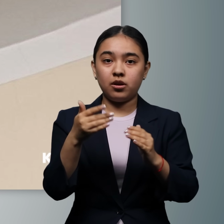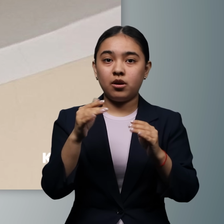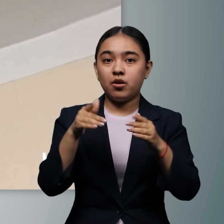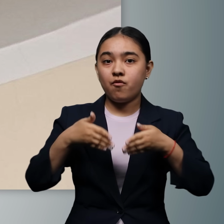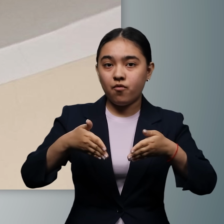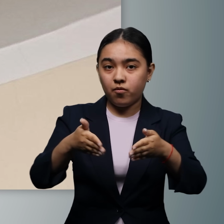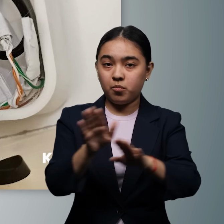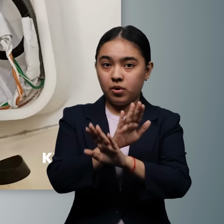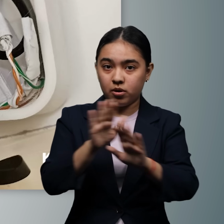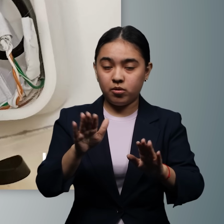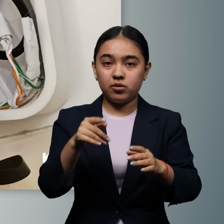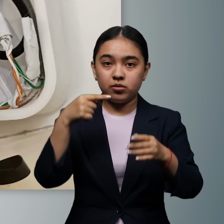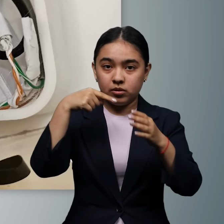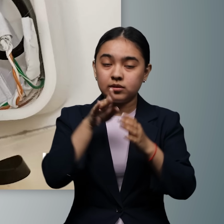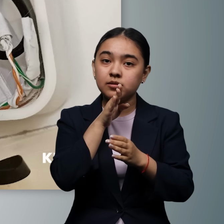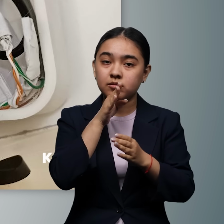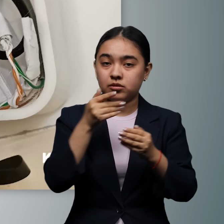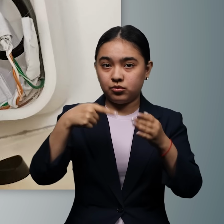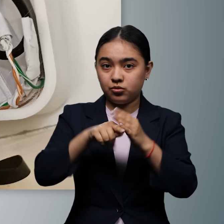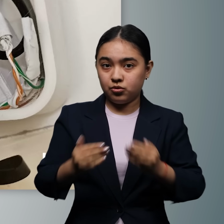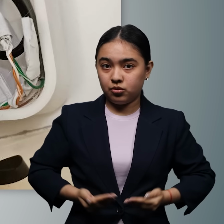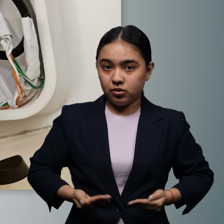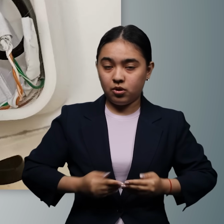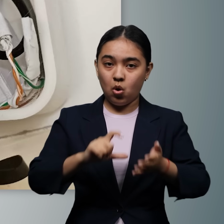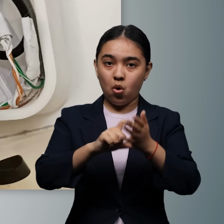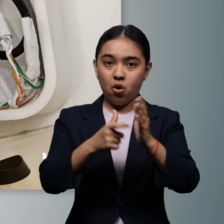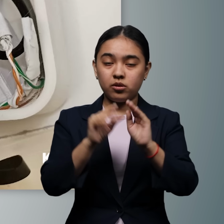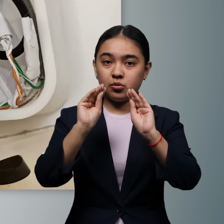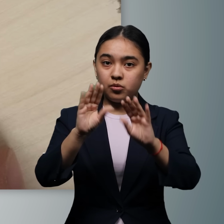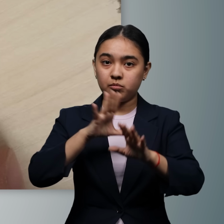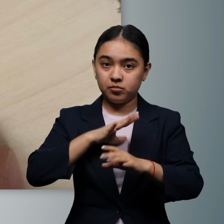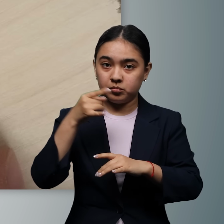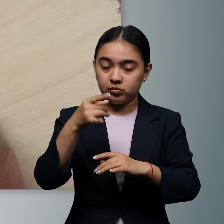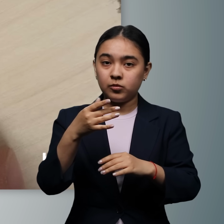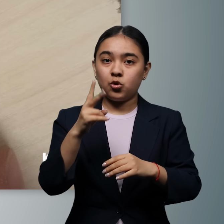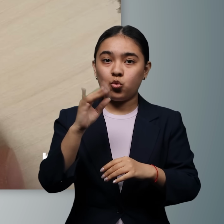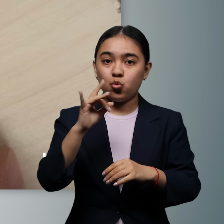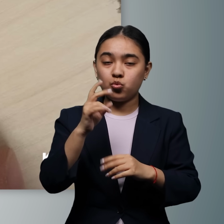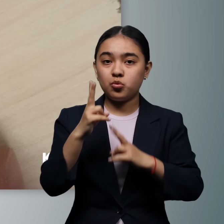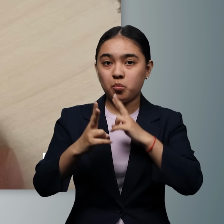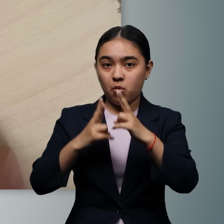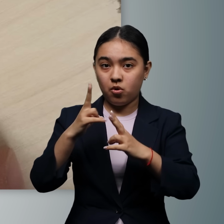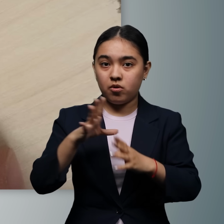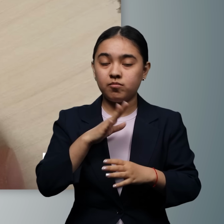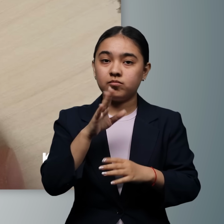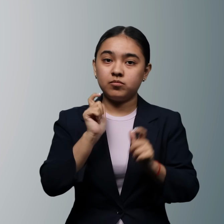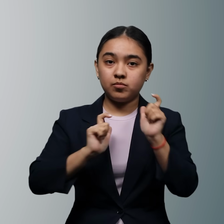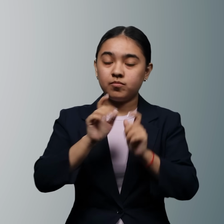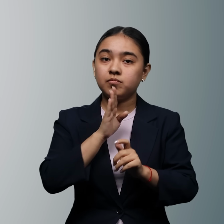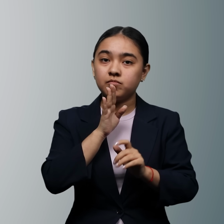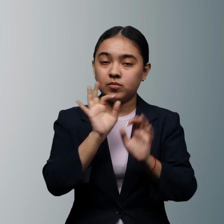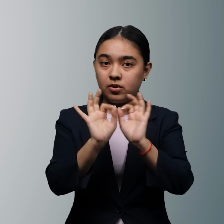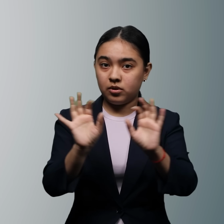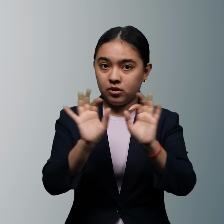foyesiga yoki koridorga emas, bevosita qizlar yashaydigan xonaga o'rnatilgan. Kun.uz'ga murojaat qilgan talabalarning aytishicha,